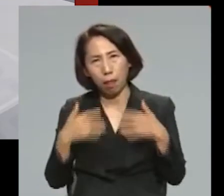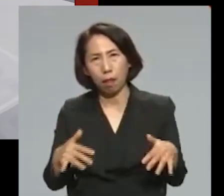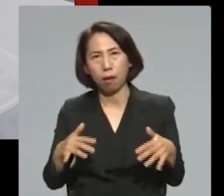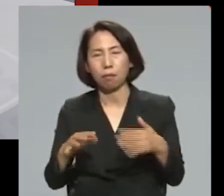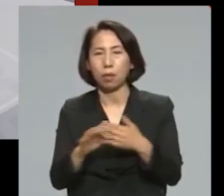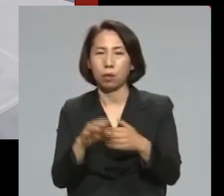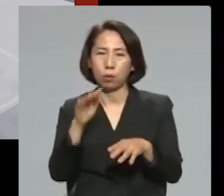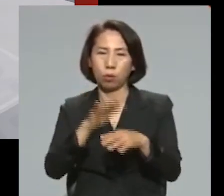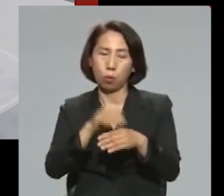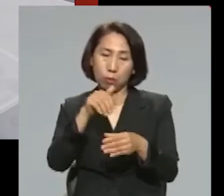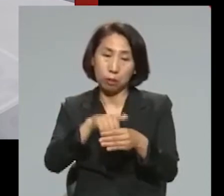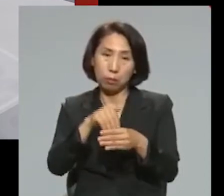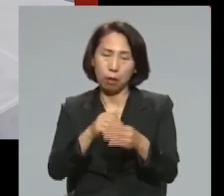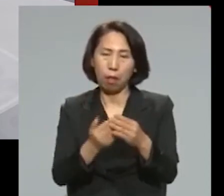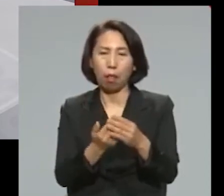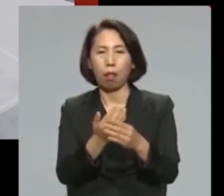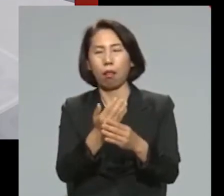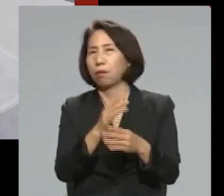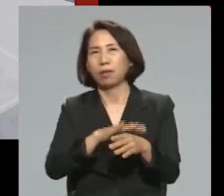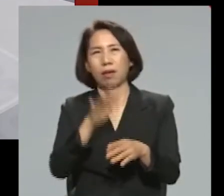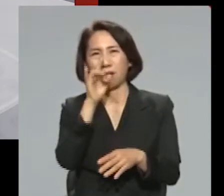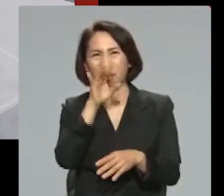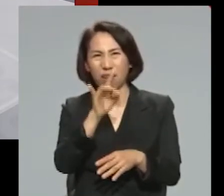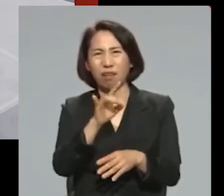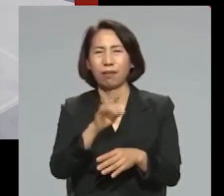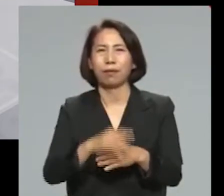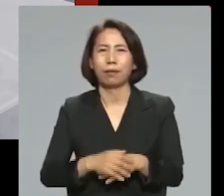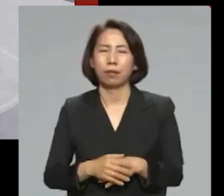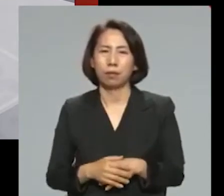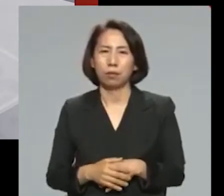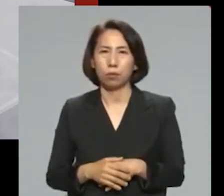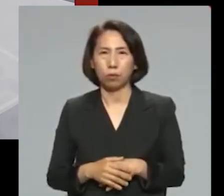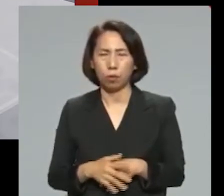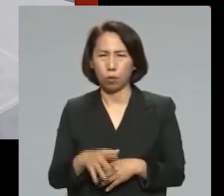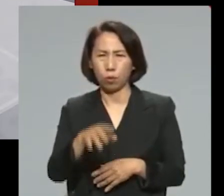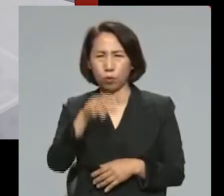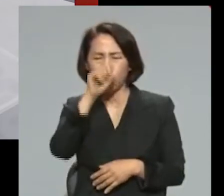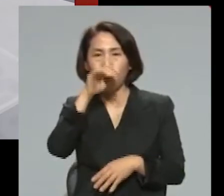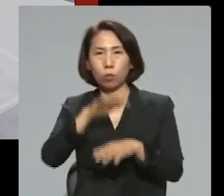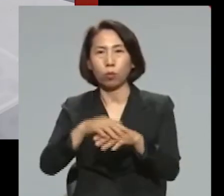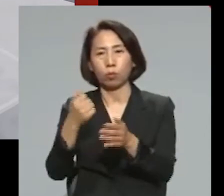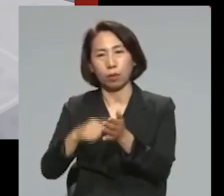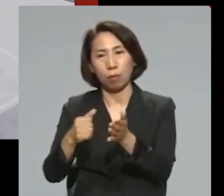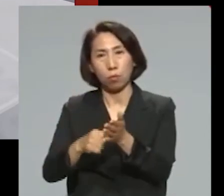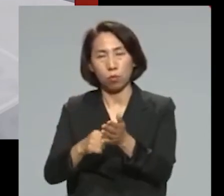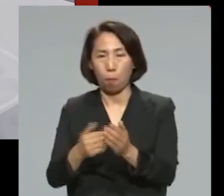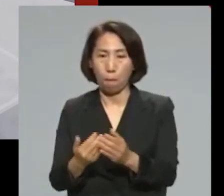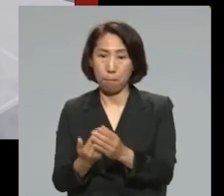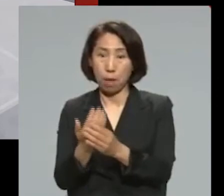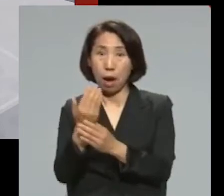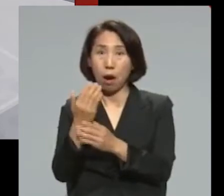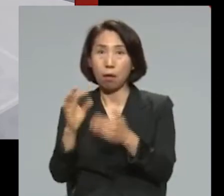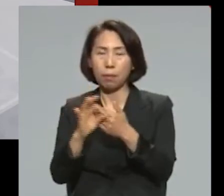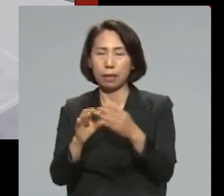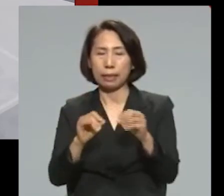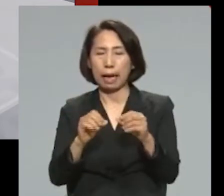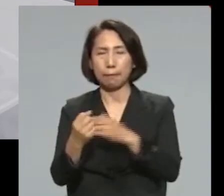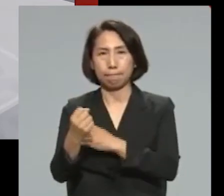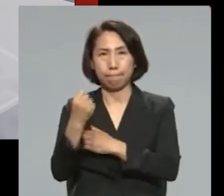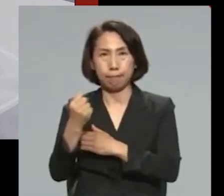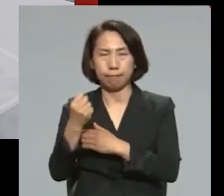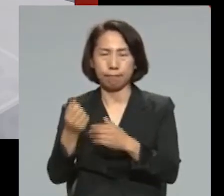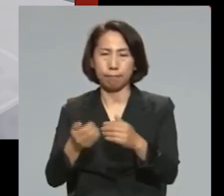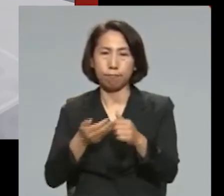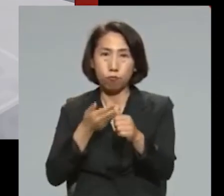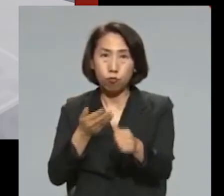농산물 생산이 제대로 이루어지지 않습니다. 우량 농산물을 생산을 하려면 땅심 회복 사업에